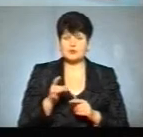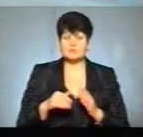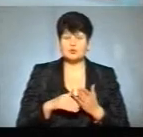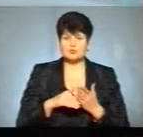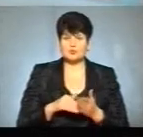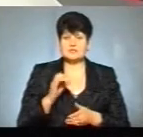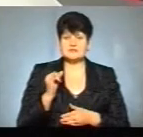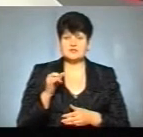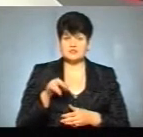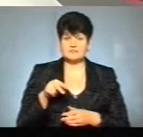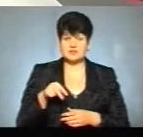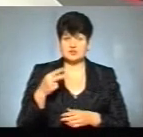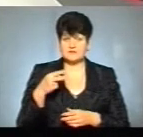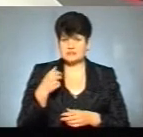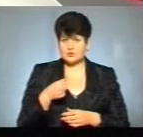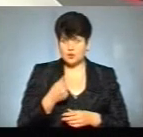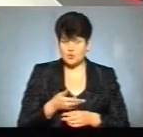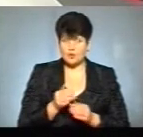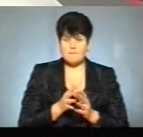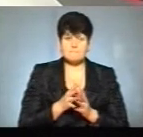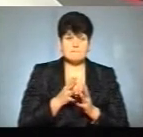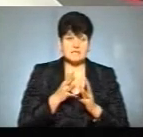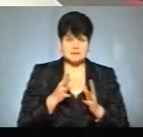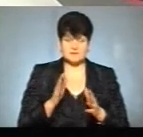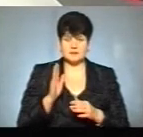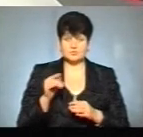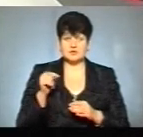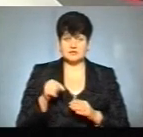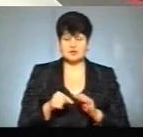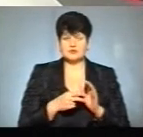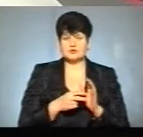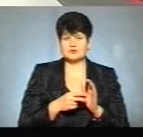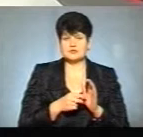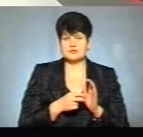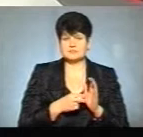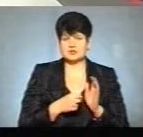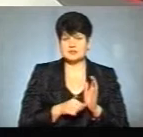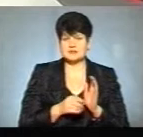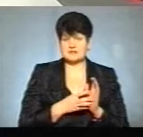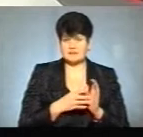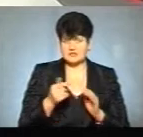січня 2020 року максимальний буде становити 1779